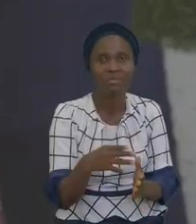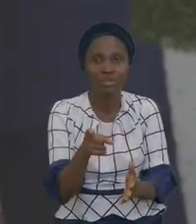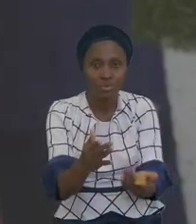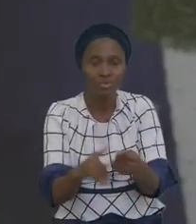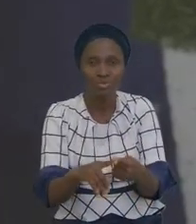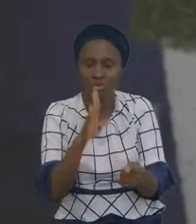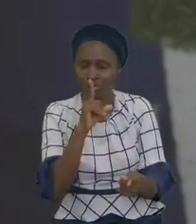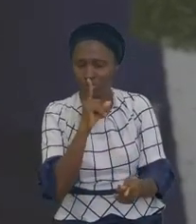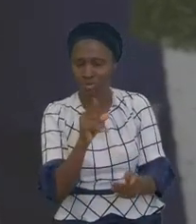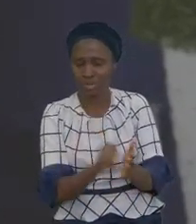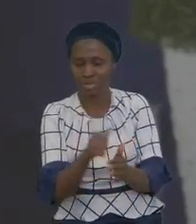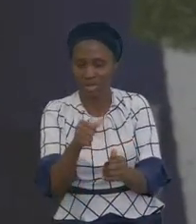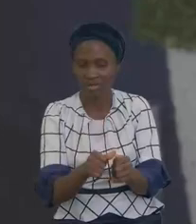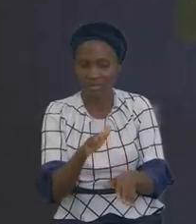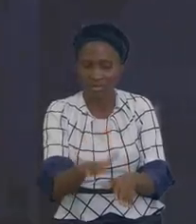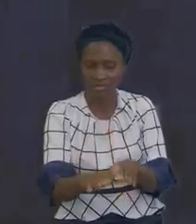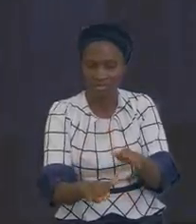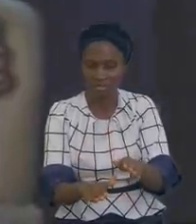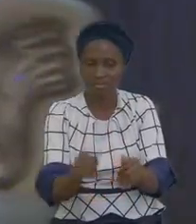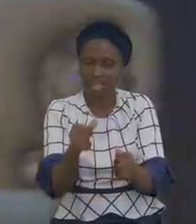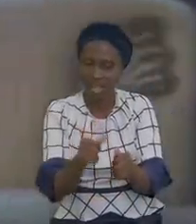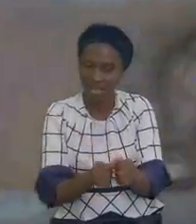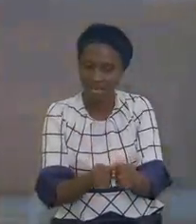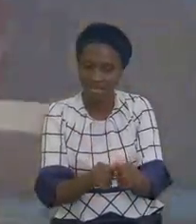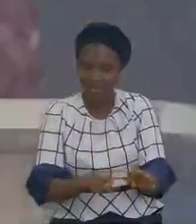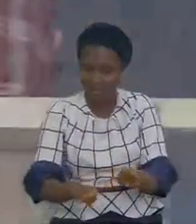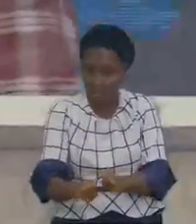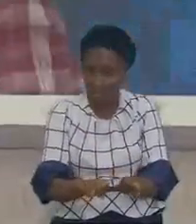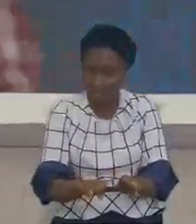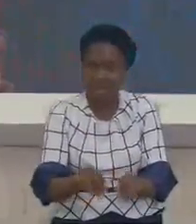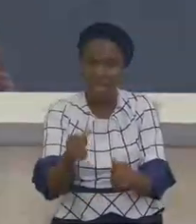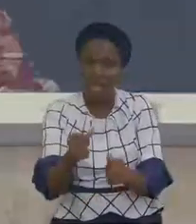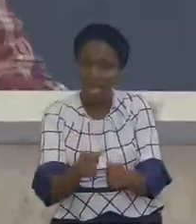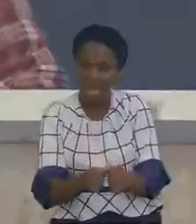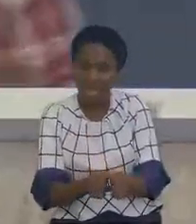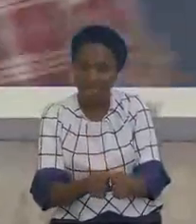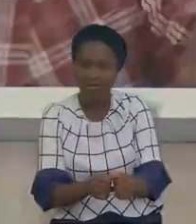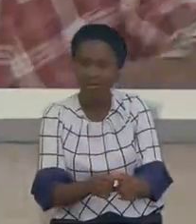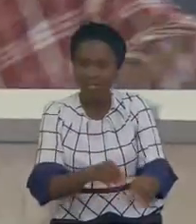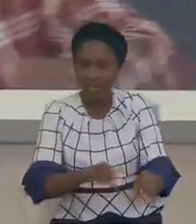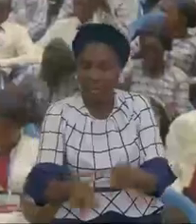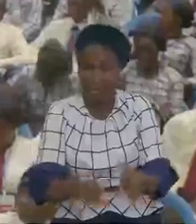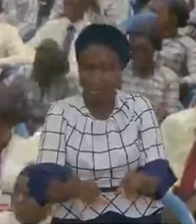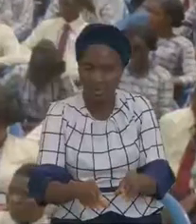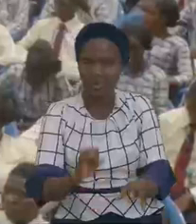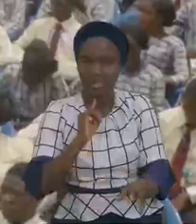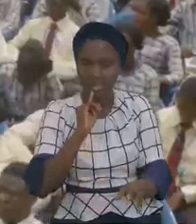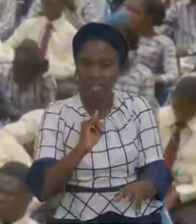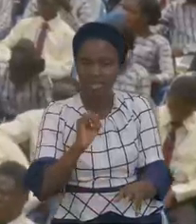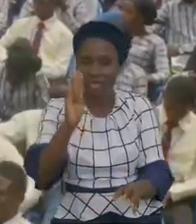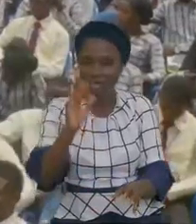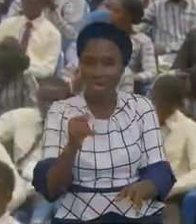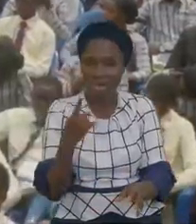chaque acte, chaque action, c'est par la grâce de Dieu.